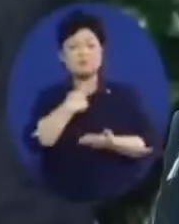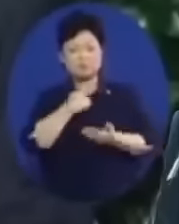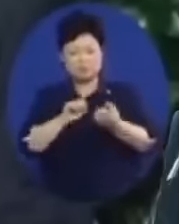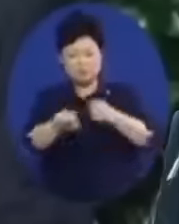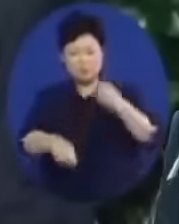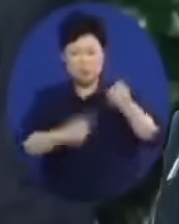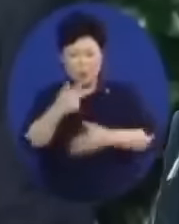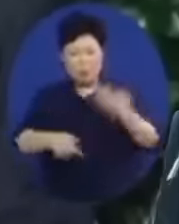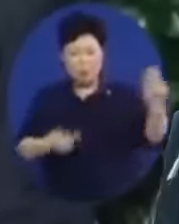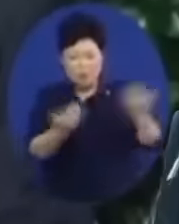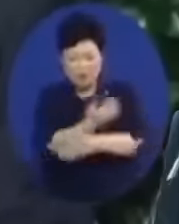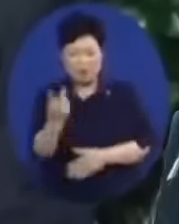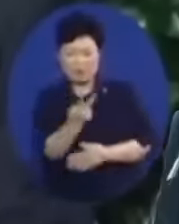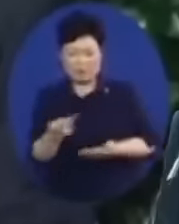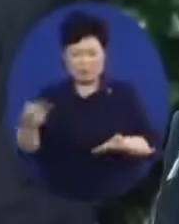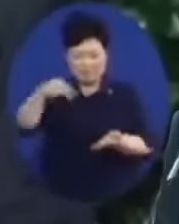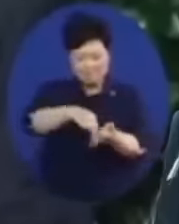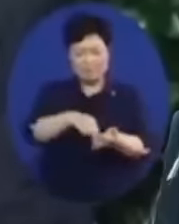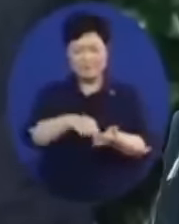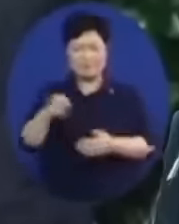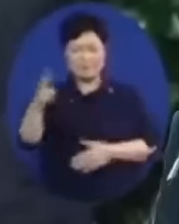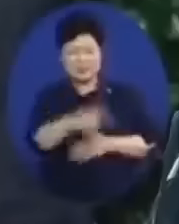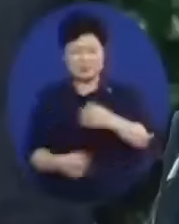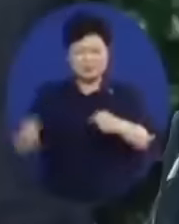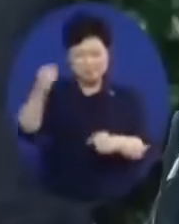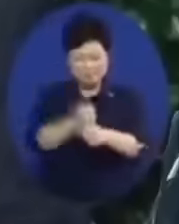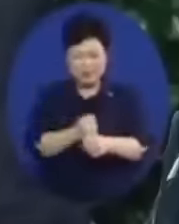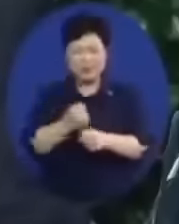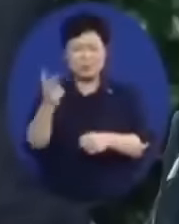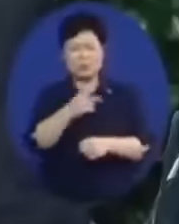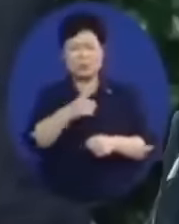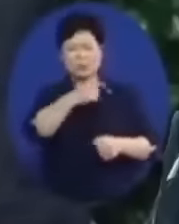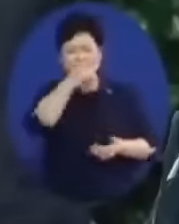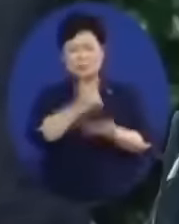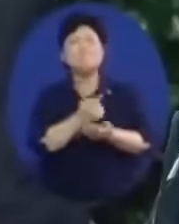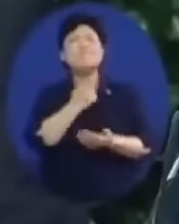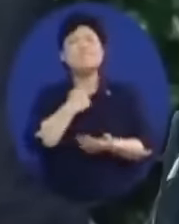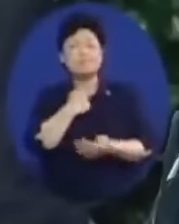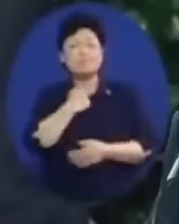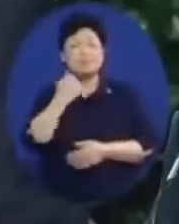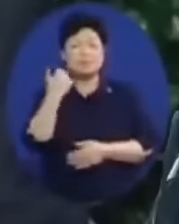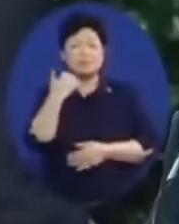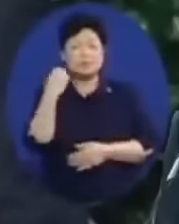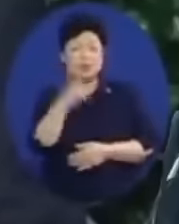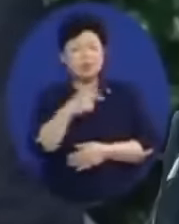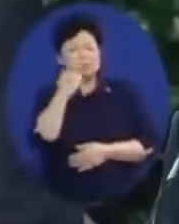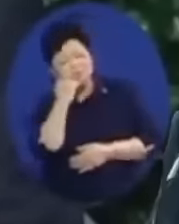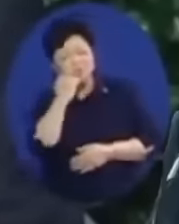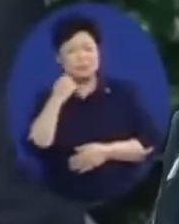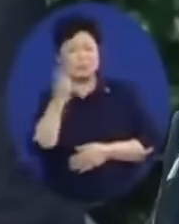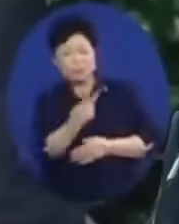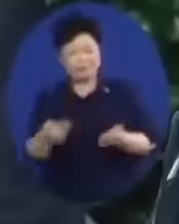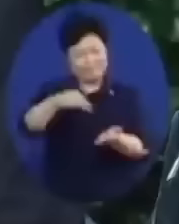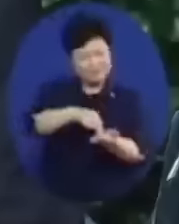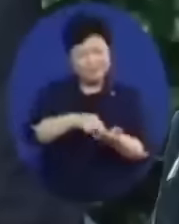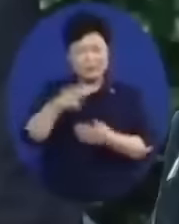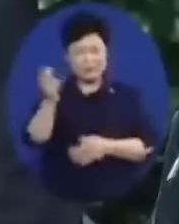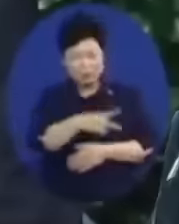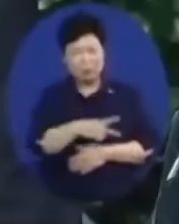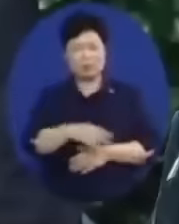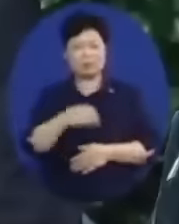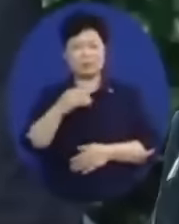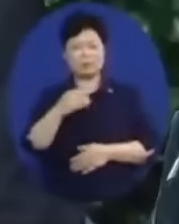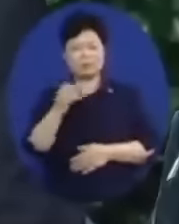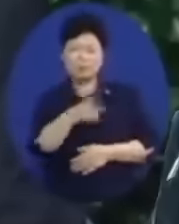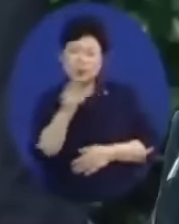다음 회개하고 또 일어나고 회개하고 일어나서는 또 죄를 짓고 또 죄를 짓고 또 일어나고 또 죄를